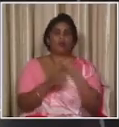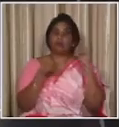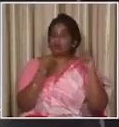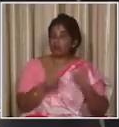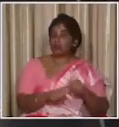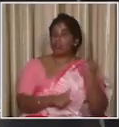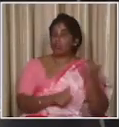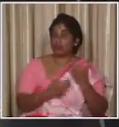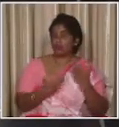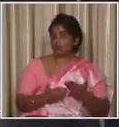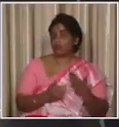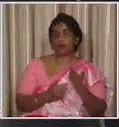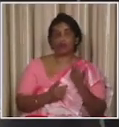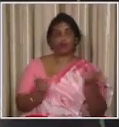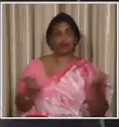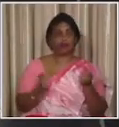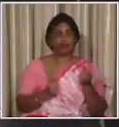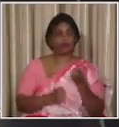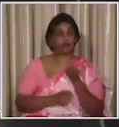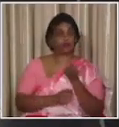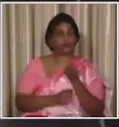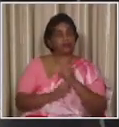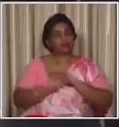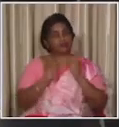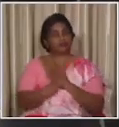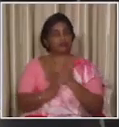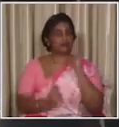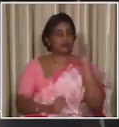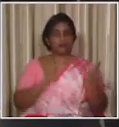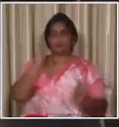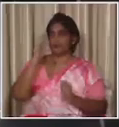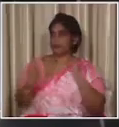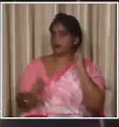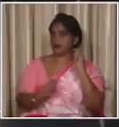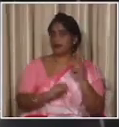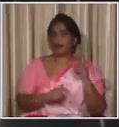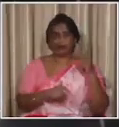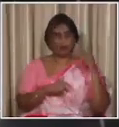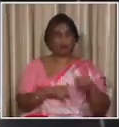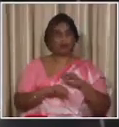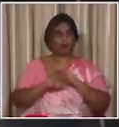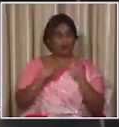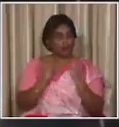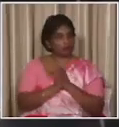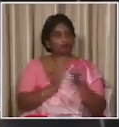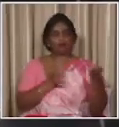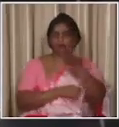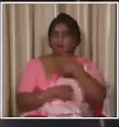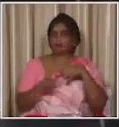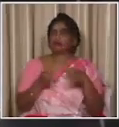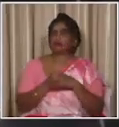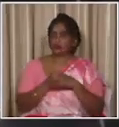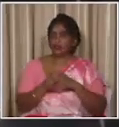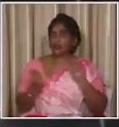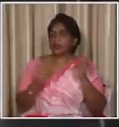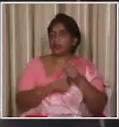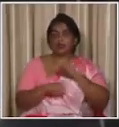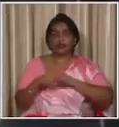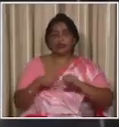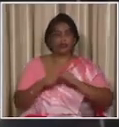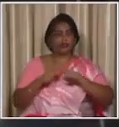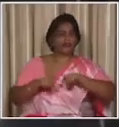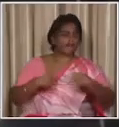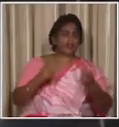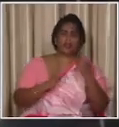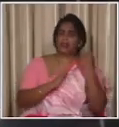කියලා දැන් මේ අලුත් වර්තමාන මුදලාලි සල්ලි වලින් හැම කෙනාම අරගෙන තියෙනවා. ඒ අරගන්න පිරිසත් එක්ක මේ ක්‍රිකට් ආයතන